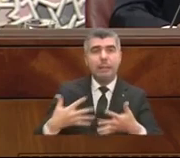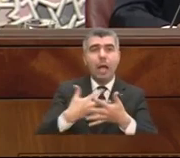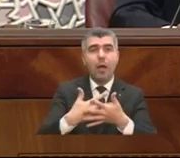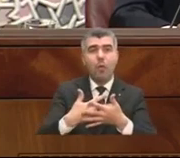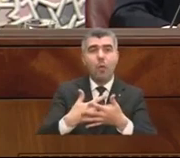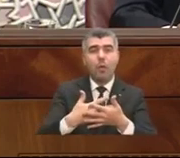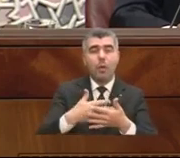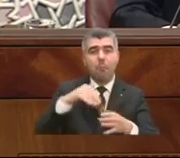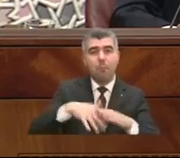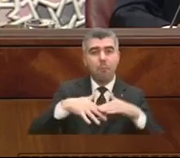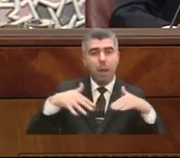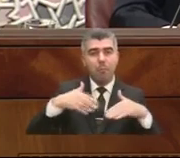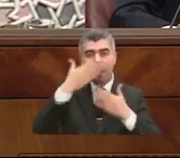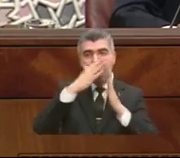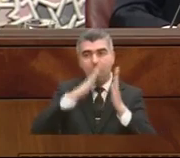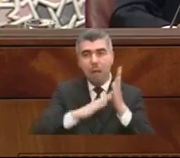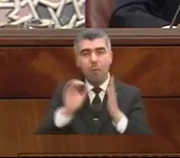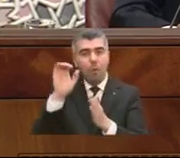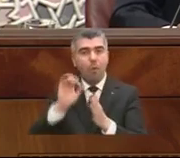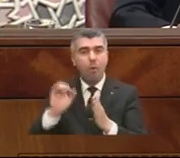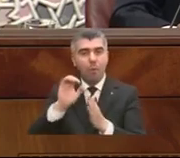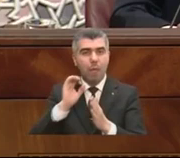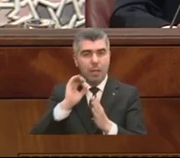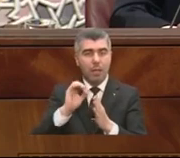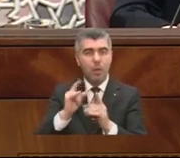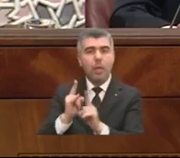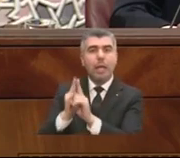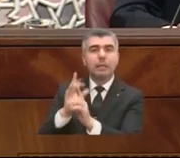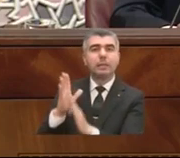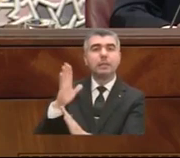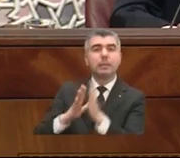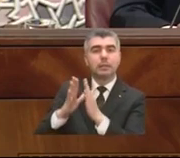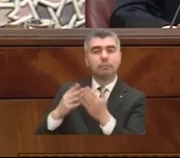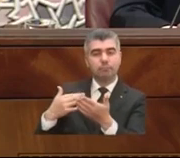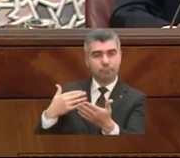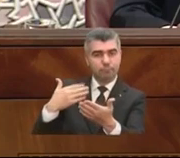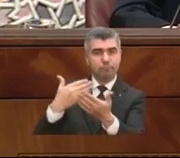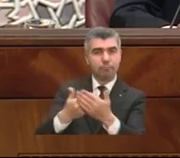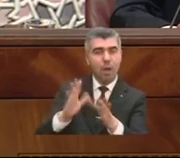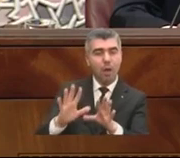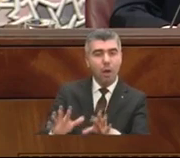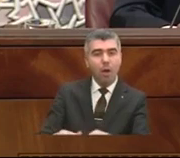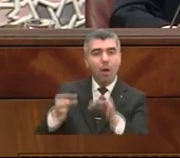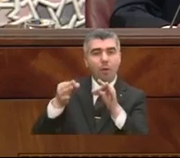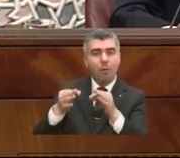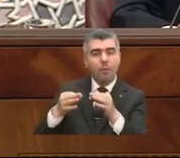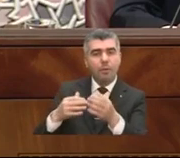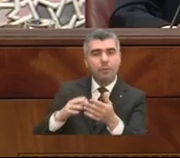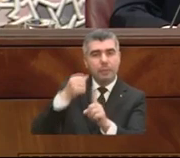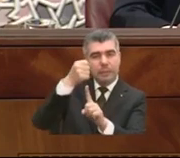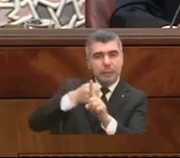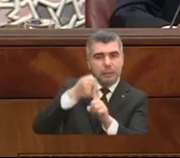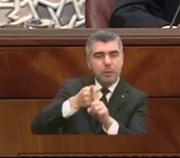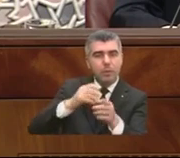المغربي والأوروبي، ومس بالتراكمات الإيجابية التي تحققت على امتداد عقود